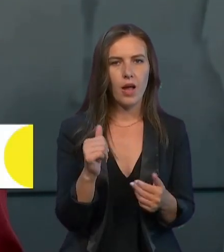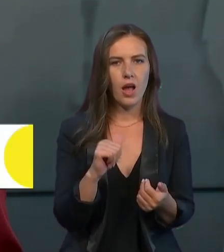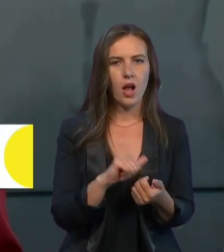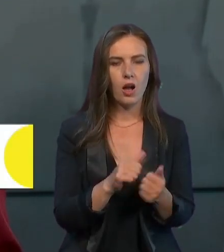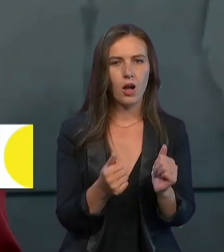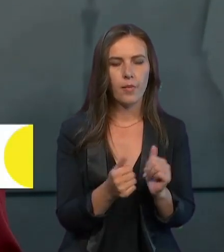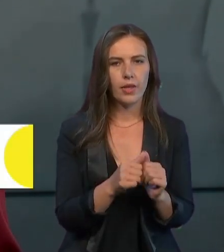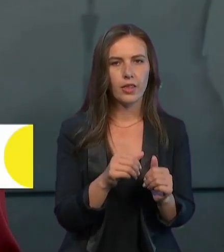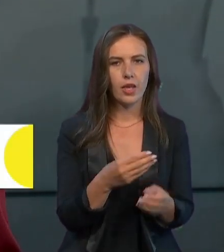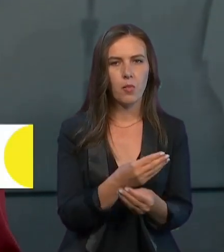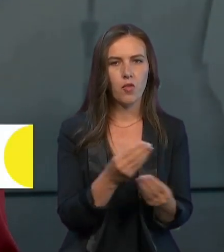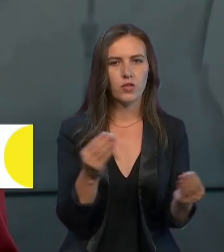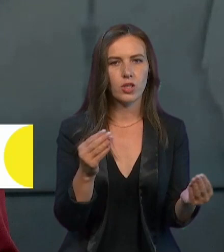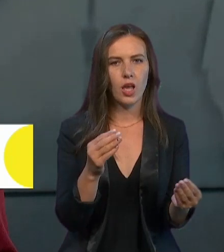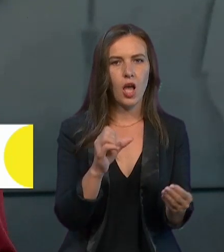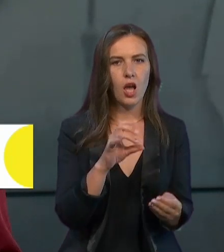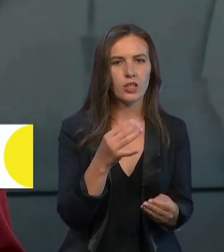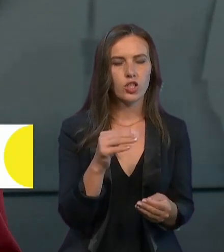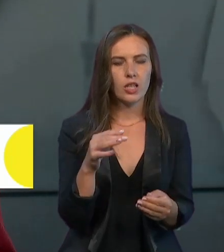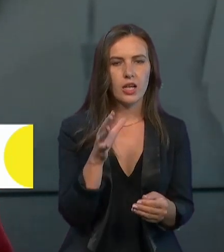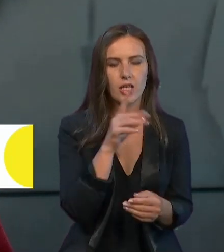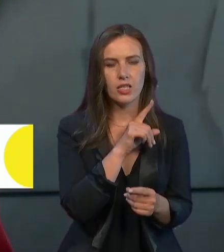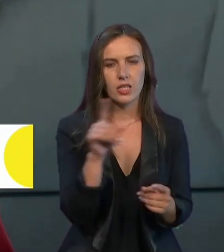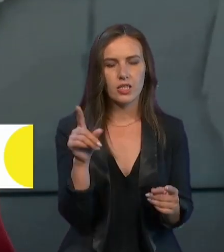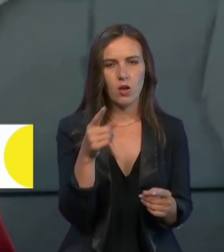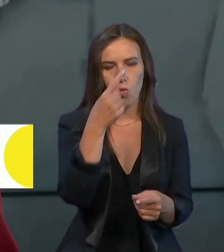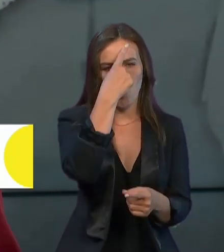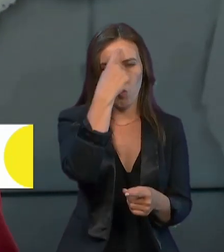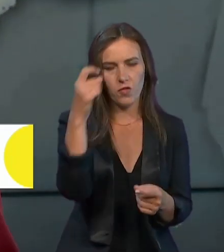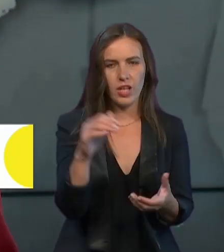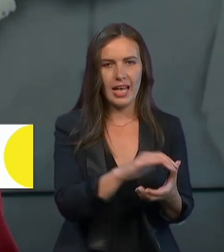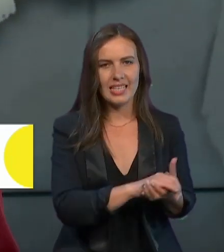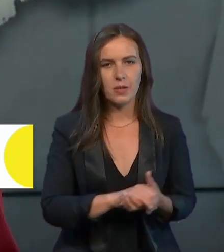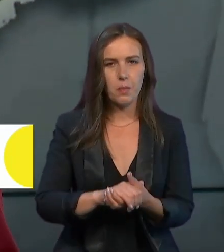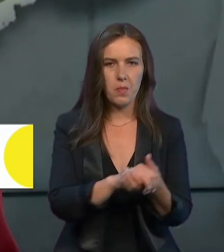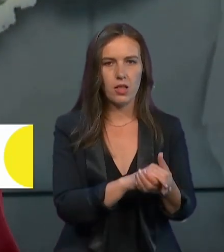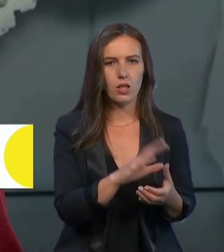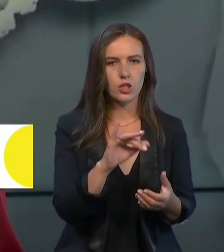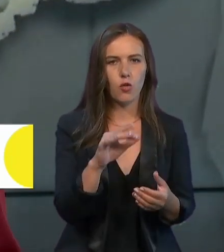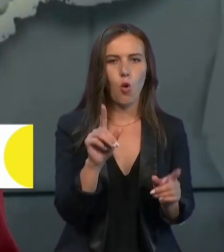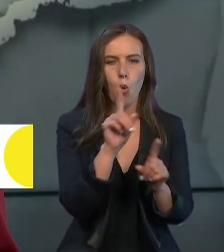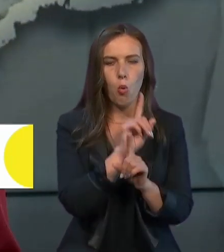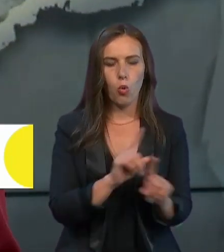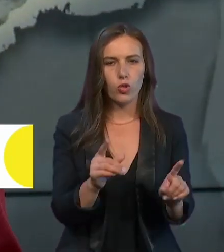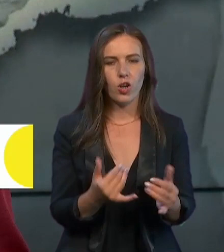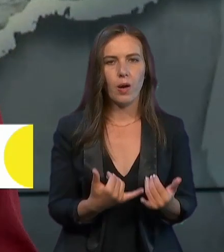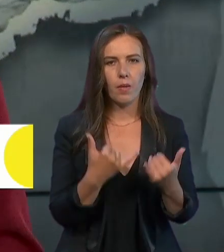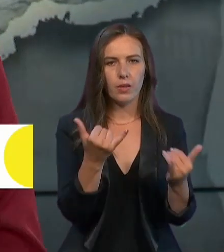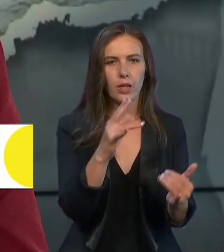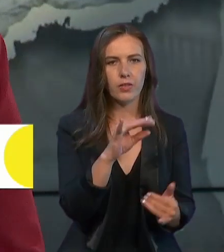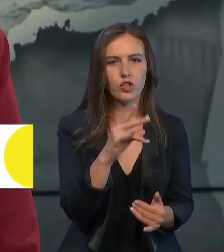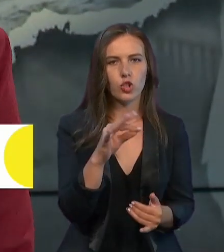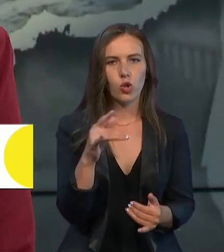часів, повідомляє спілка археологів України. Як йдеться в повідомленні, вони виявили унікальну для Північного